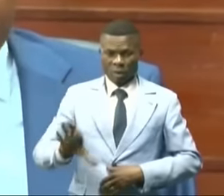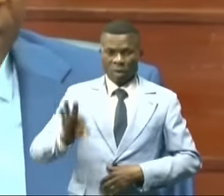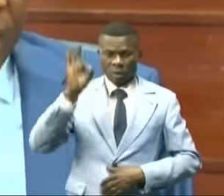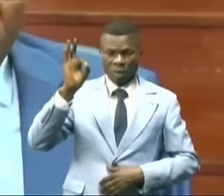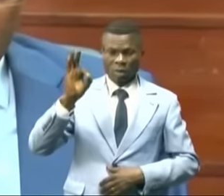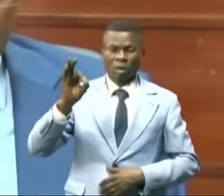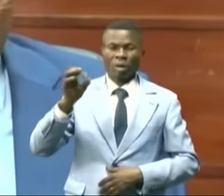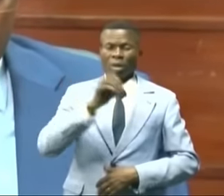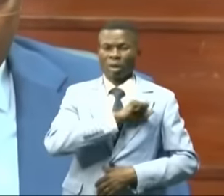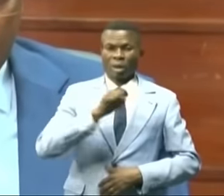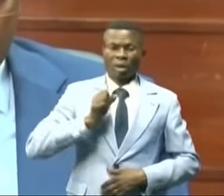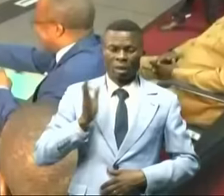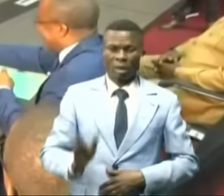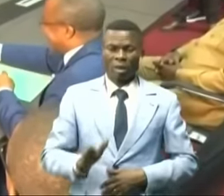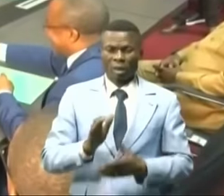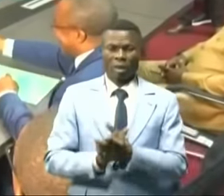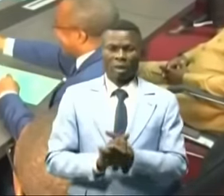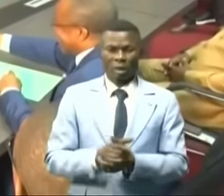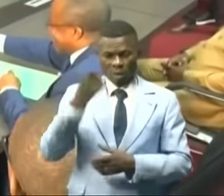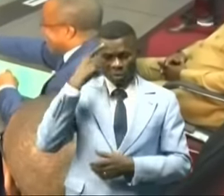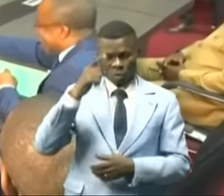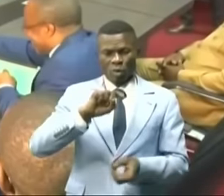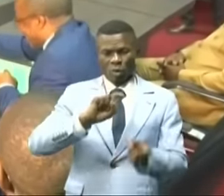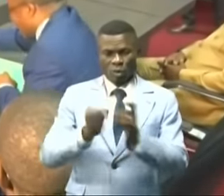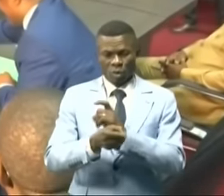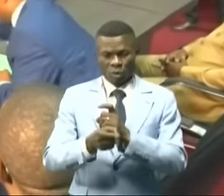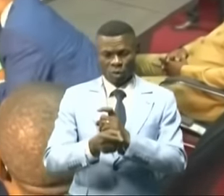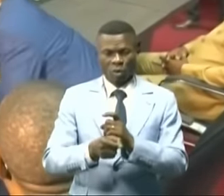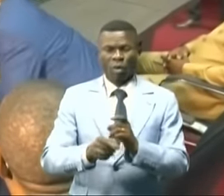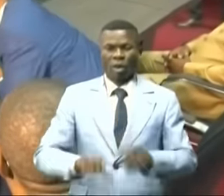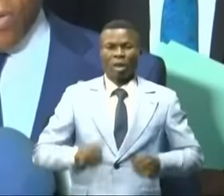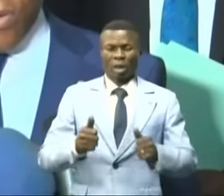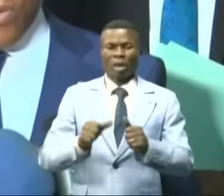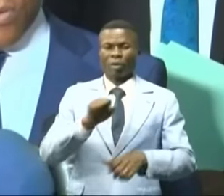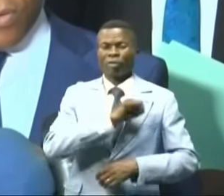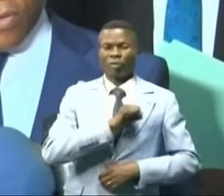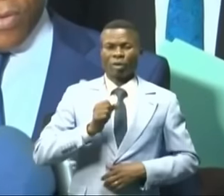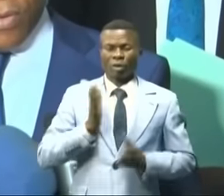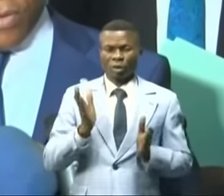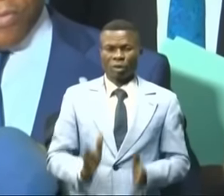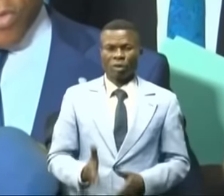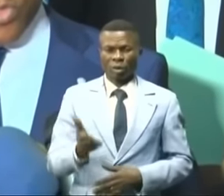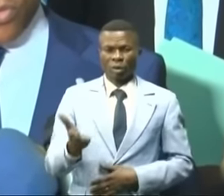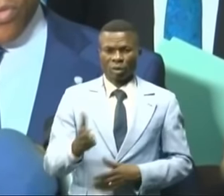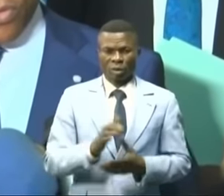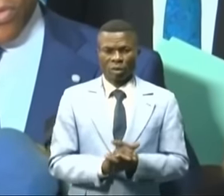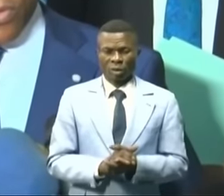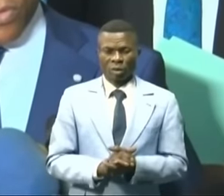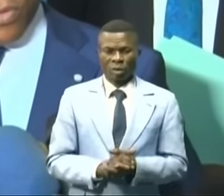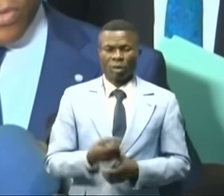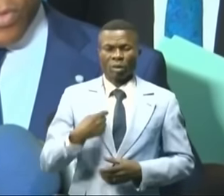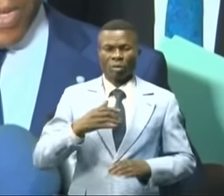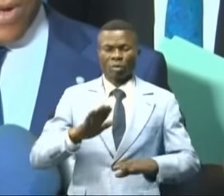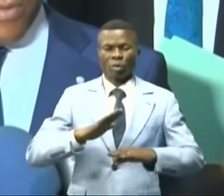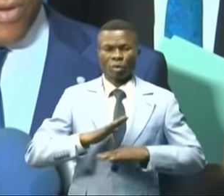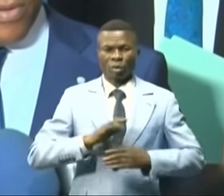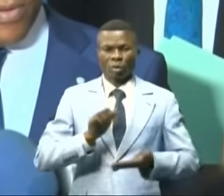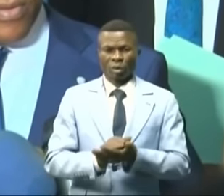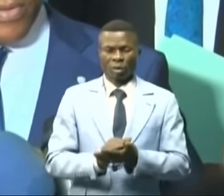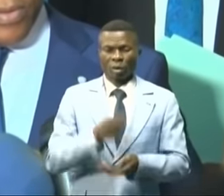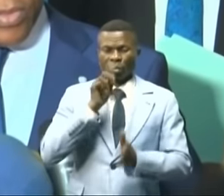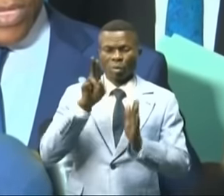l'honorable Eustache Mouandi Moubembe pour améliorer les vécus des sénateurs. L'une des fonctions du